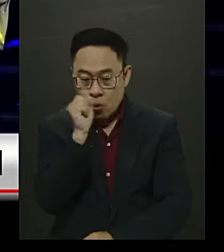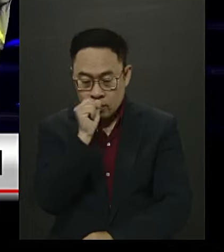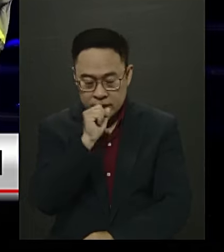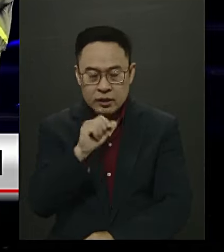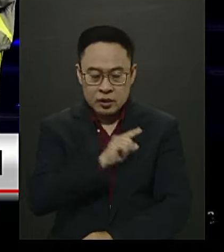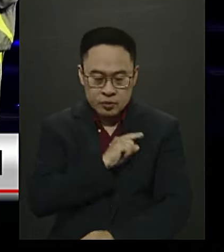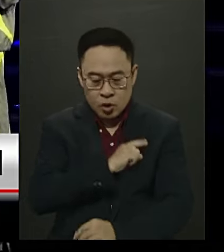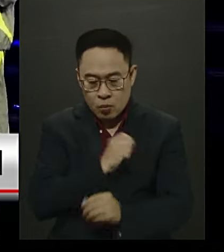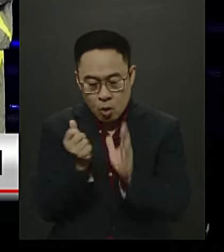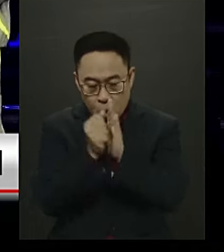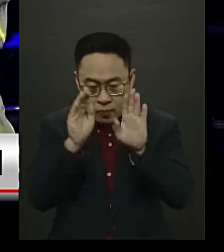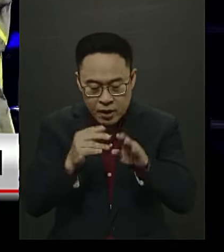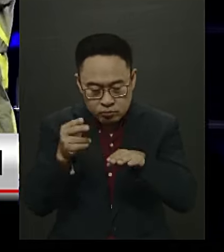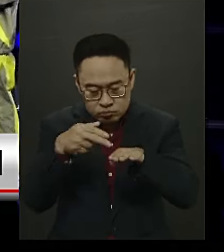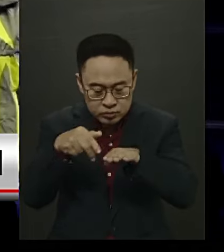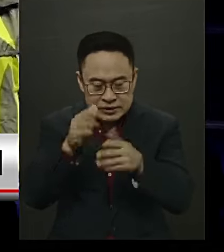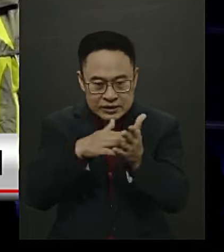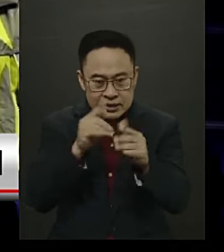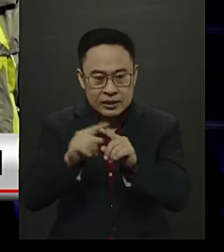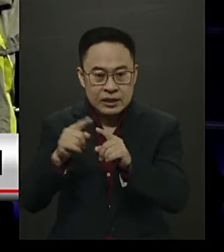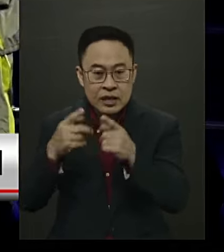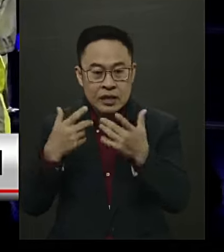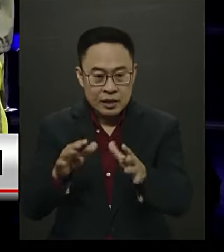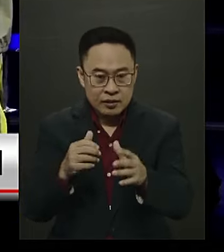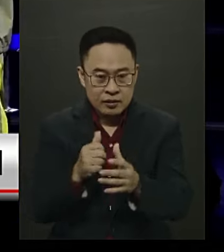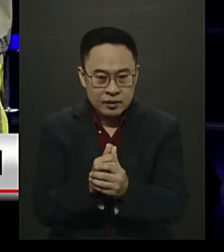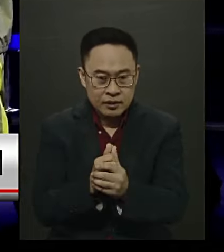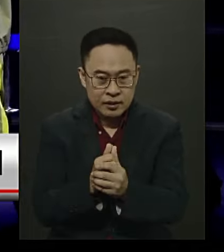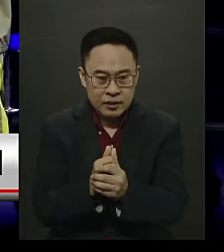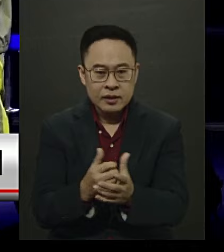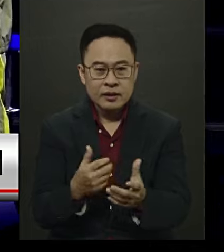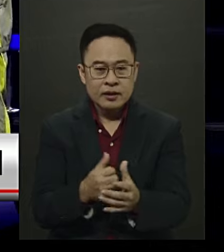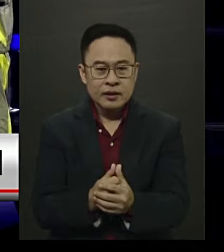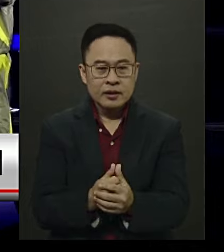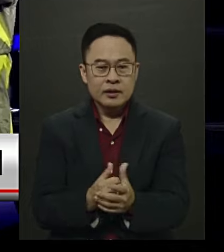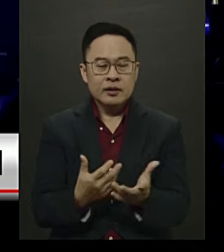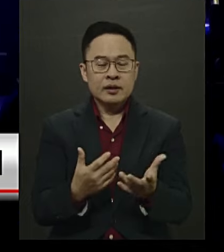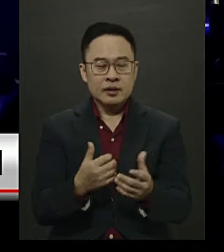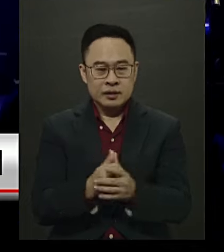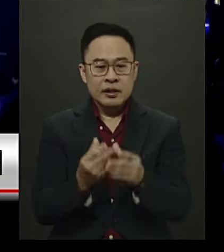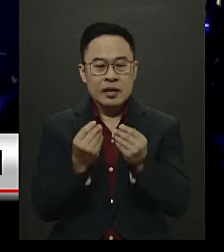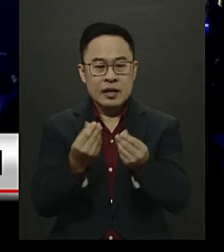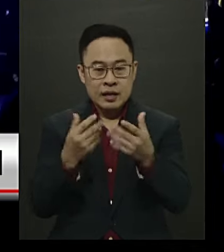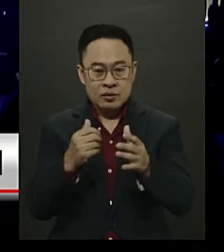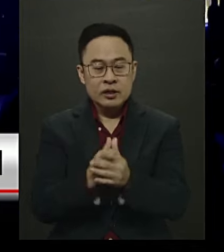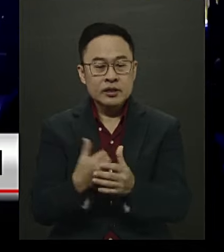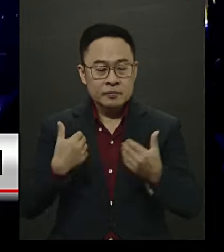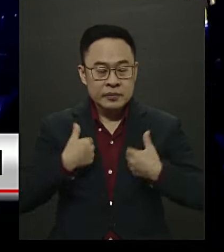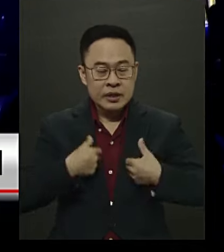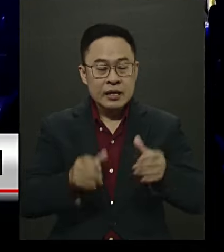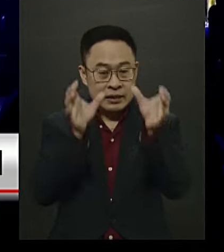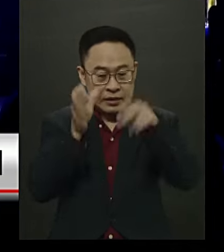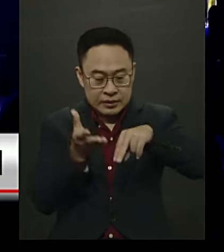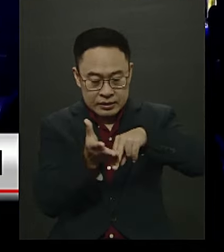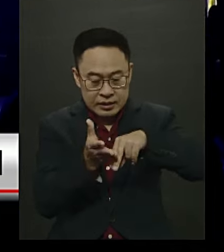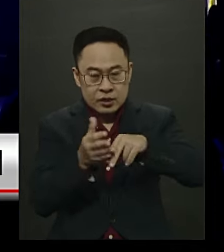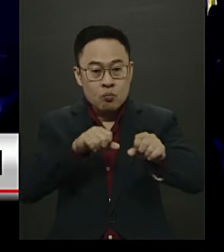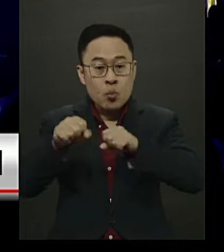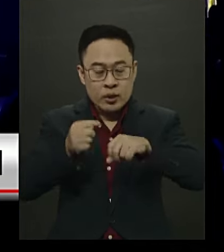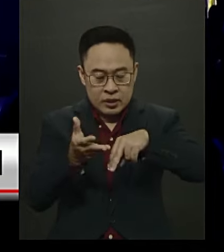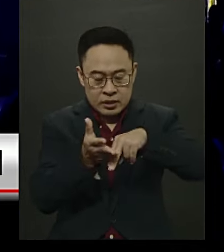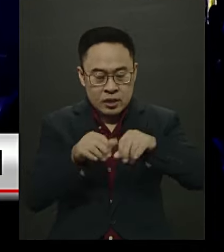พี่อมค็อกเทลให้นะคะก็คายรีเออร์วิงกับคุณพ่อที่มาร่วมงานในครั้งนี้ได้กางเกงมวยแบบคอสตอมพิ